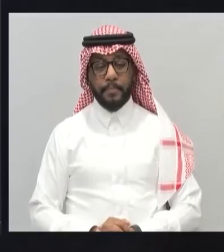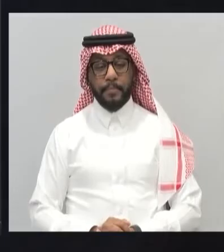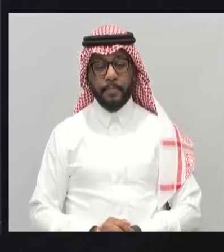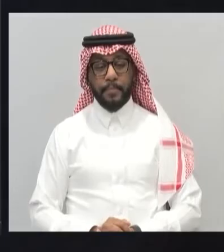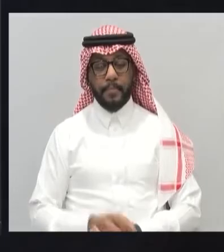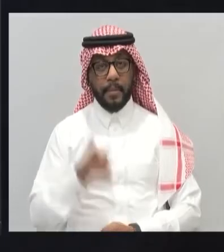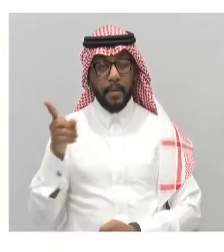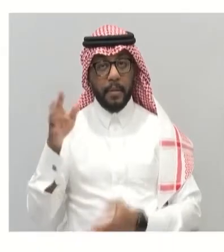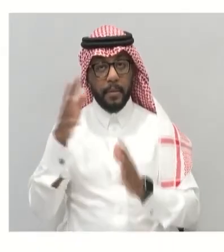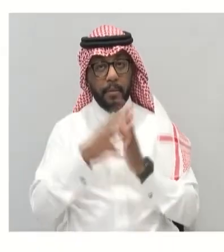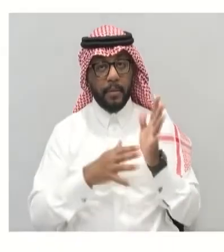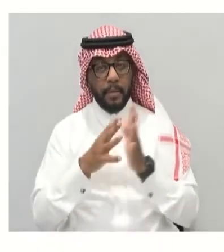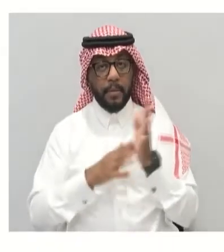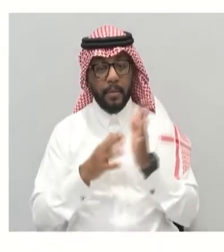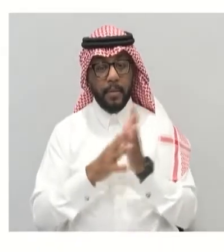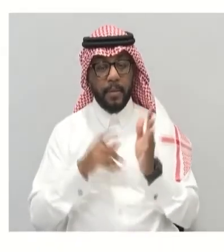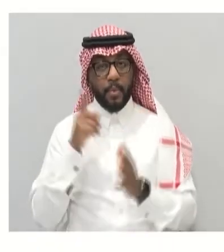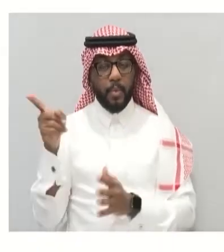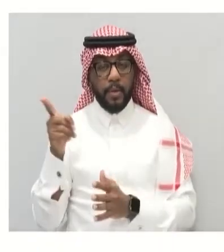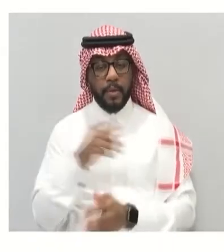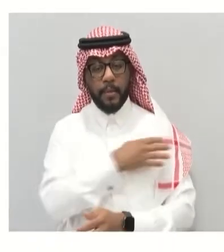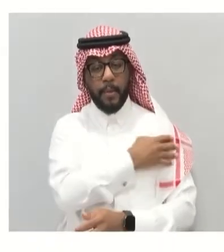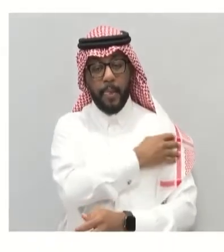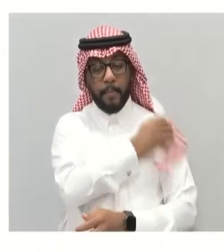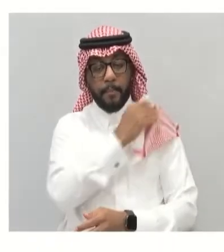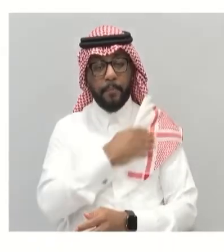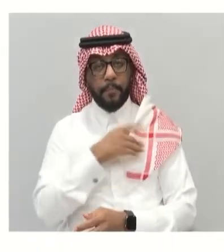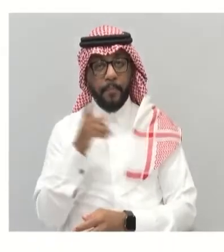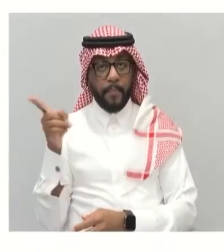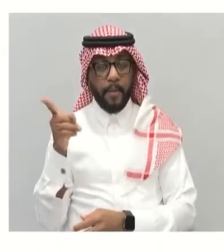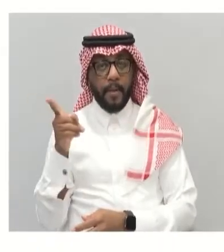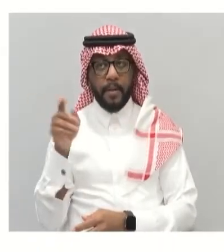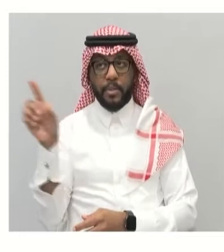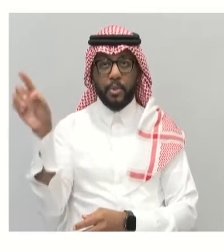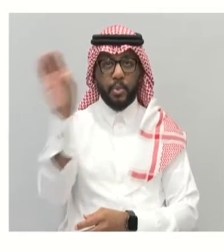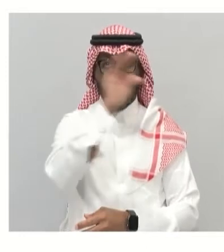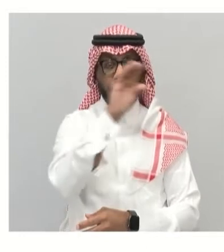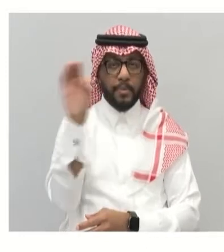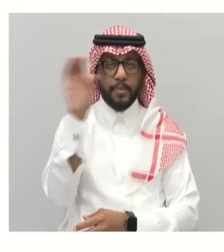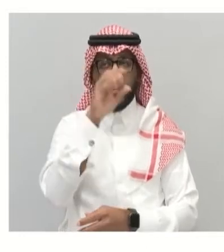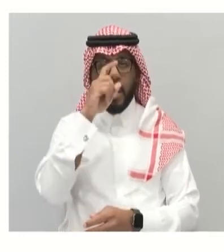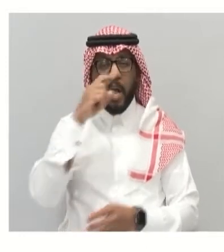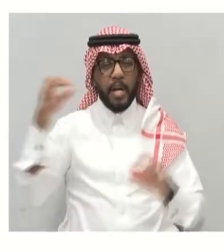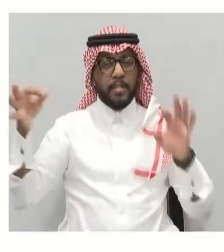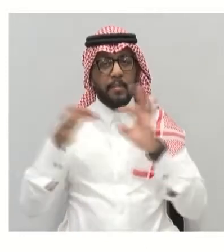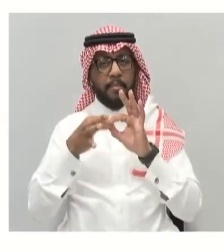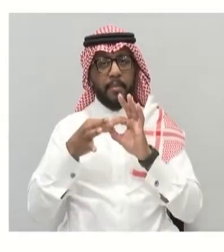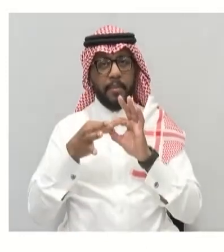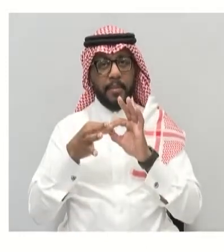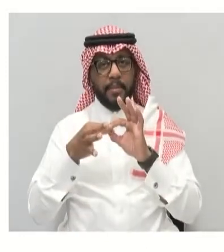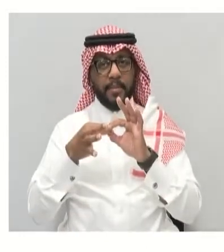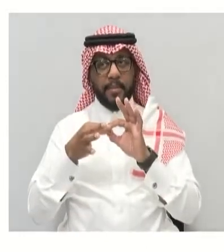يكون قال سيتحدث هنا يقول الحال اذا كانت جمله لابد من وجود رابط يربط الحال